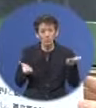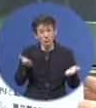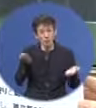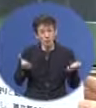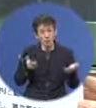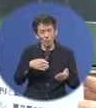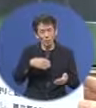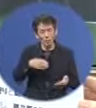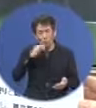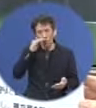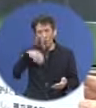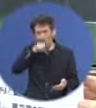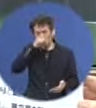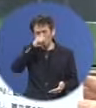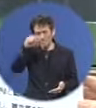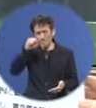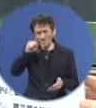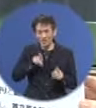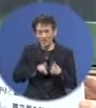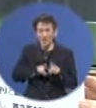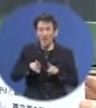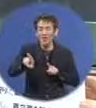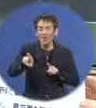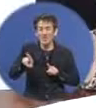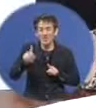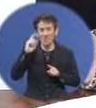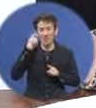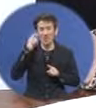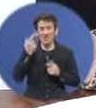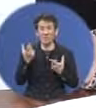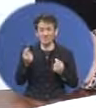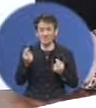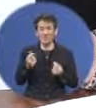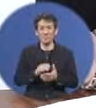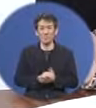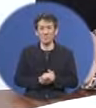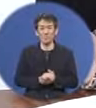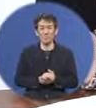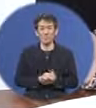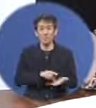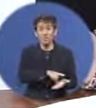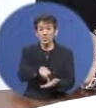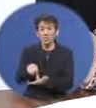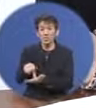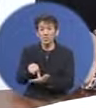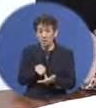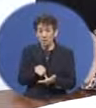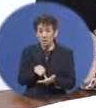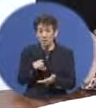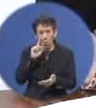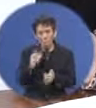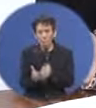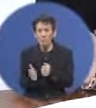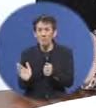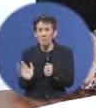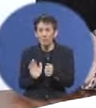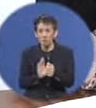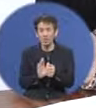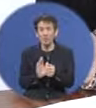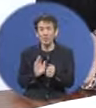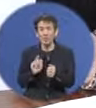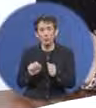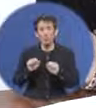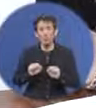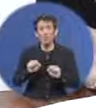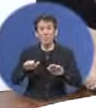か立派と、 はい、いうふうに結構先進的なんですね。 先進的なんです。でまずですね、地域による見守りというのをやって